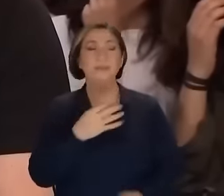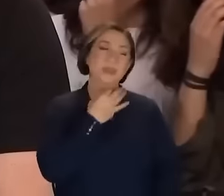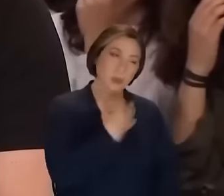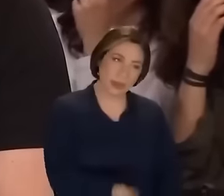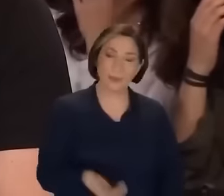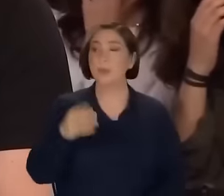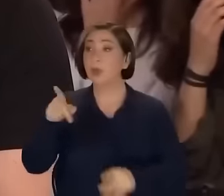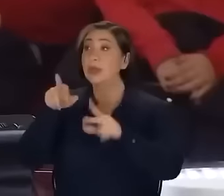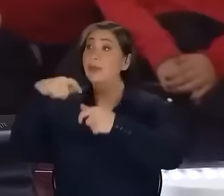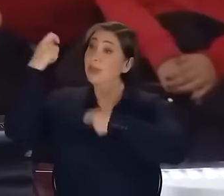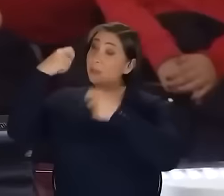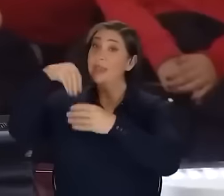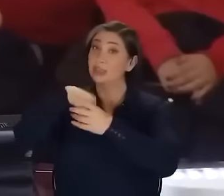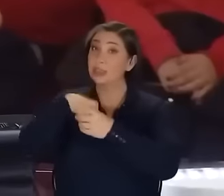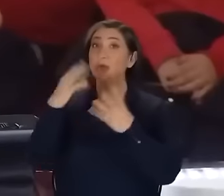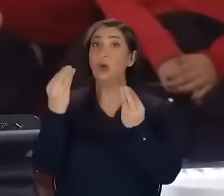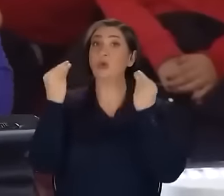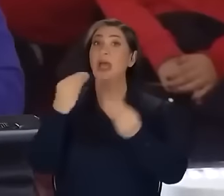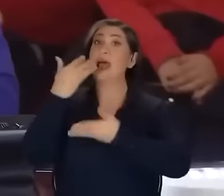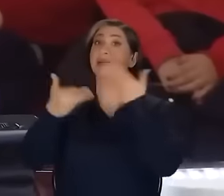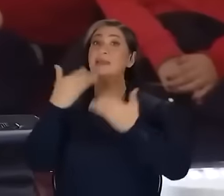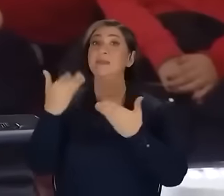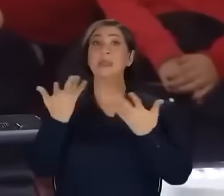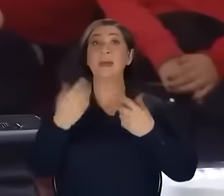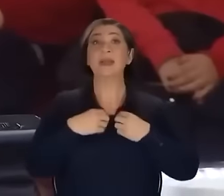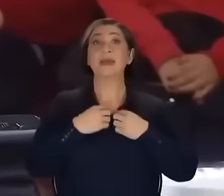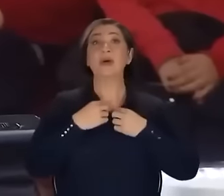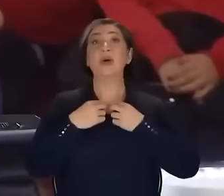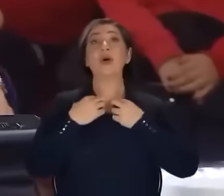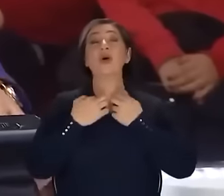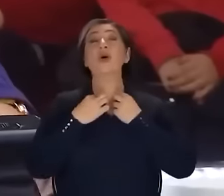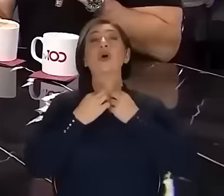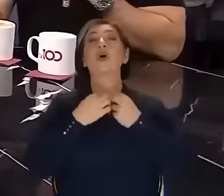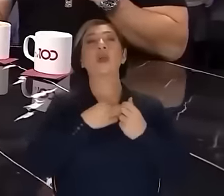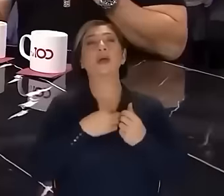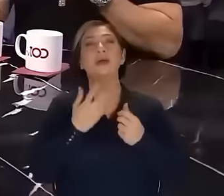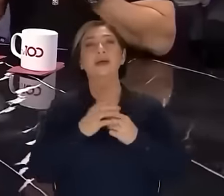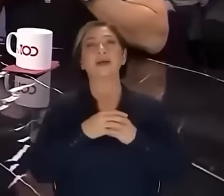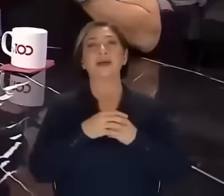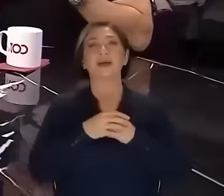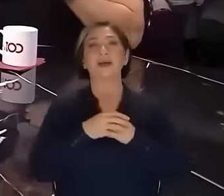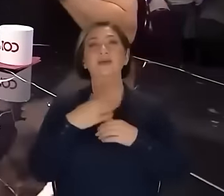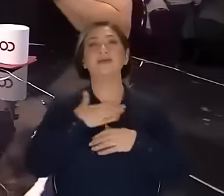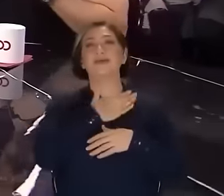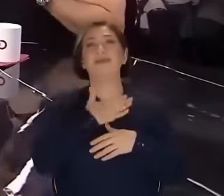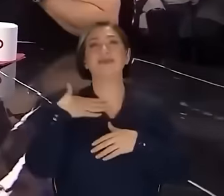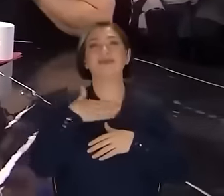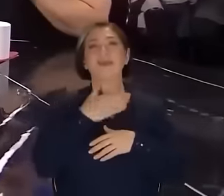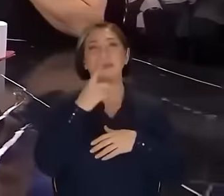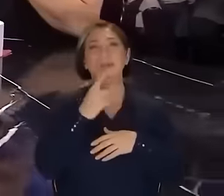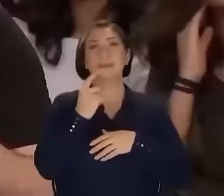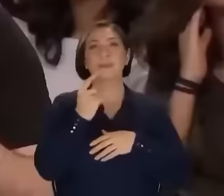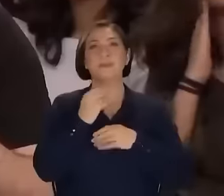Teşekkür ederim. Ya bu tür filmler için de çok güzel bir tarif. Nerimi ne yapayım? Kolyesi ne yapıyor? Açayım. Sürtülüyor mu?